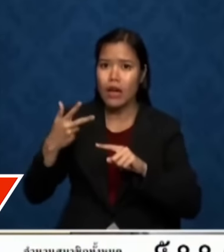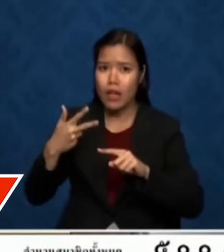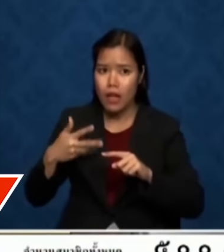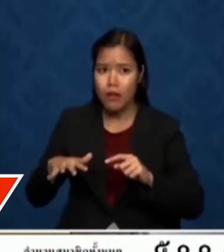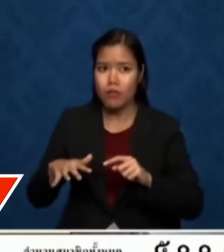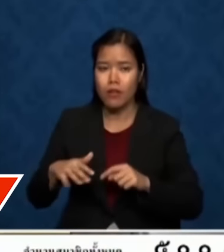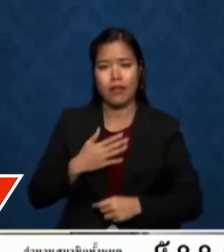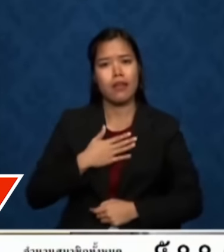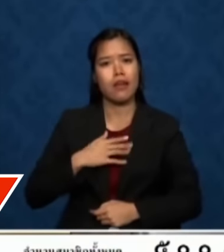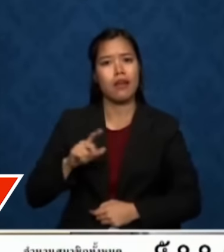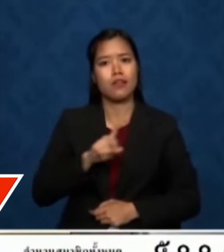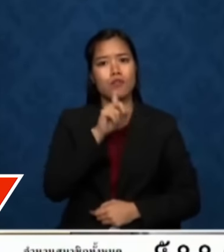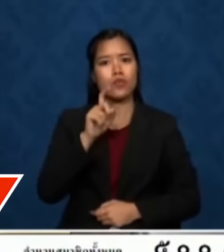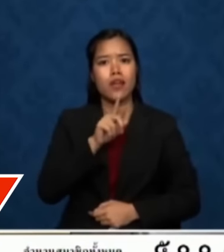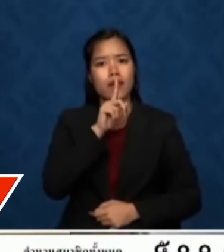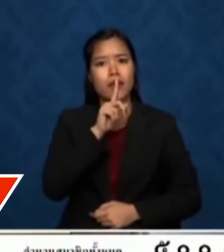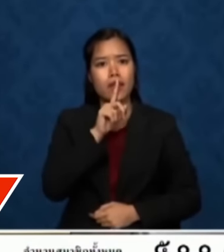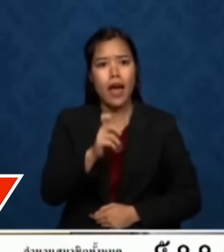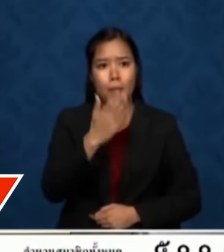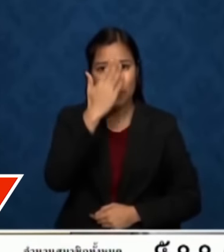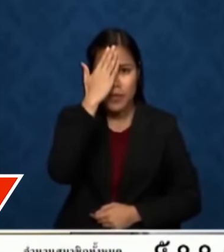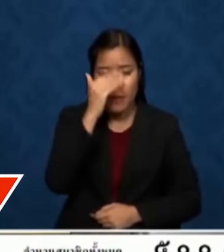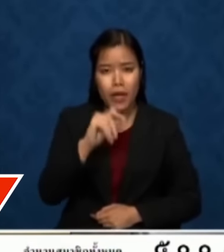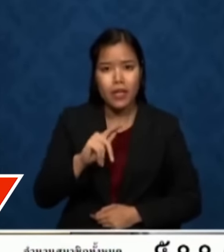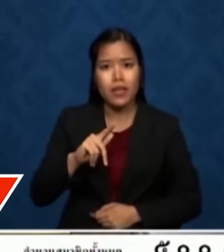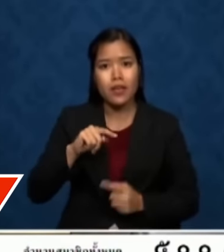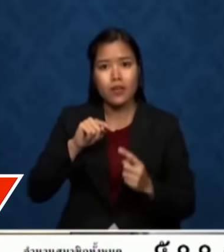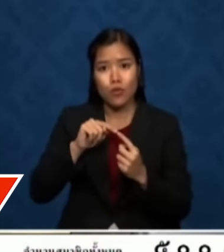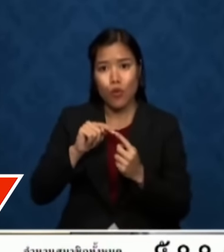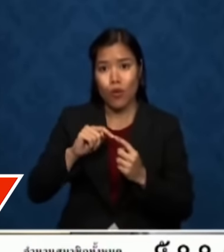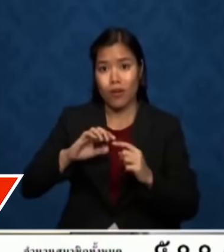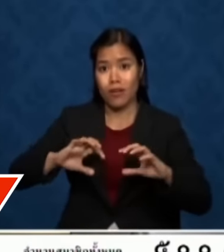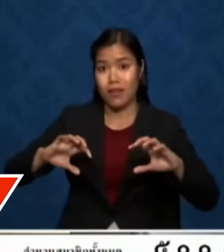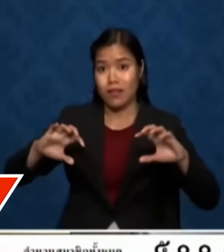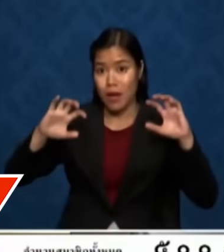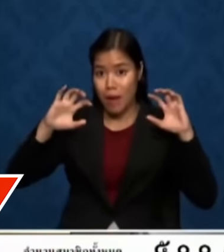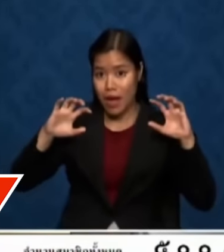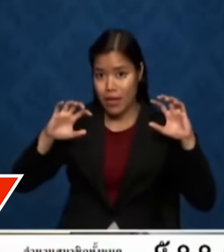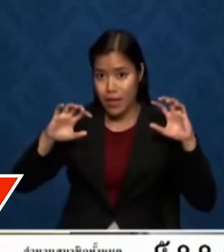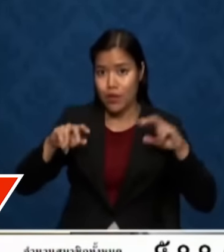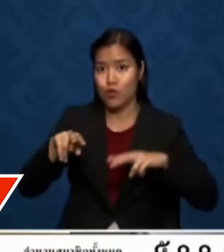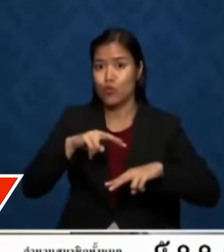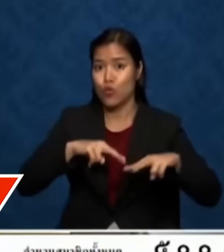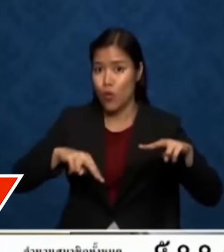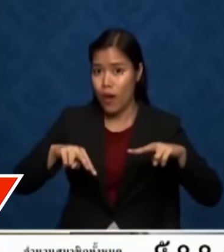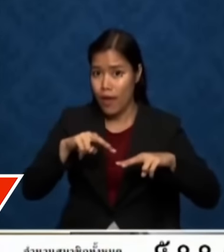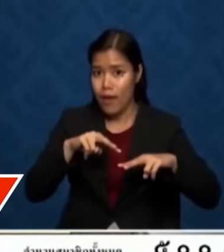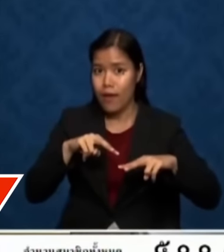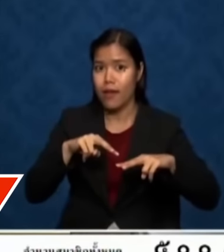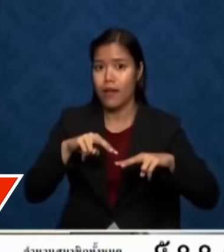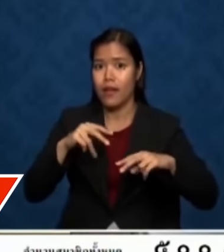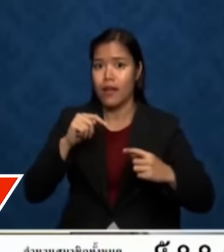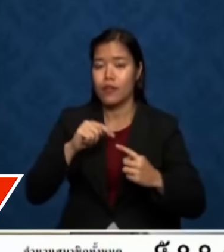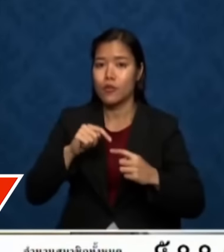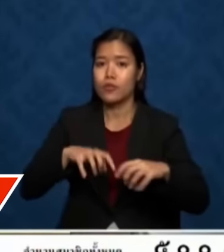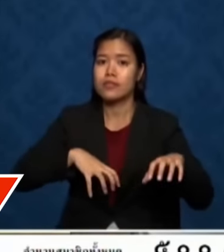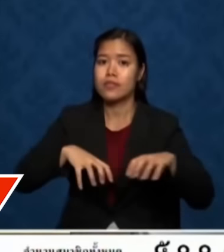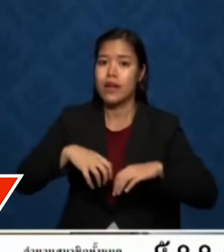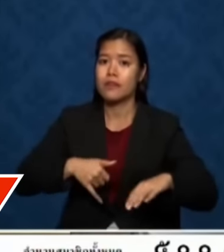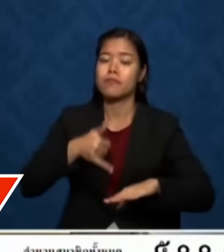คือทำไมท่านไม่ใช้สื่อรัฐในอำนาจของท่านในการจัดเวทีสาธารณะทำ